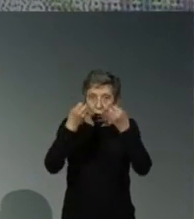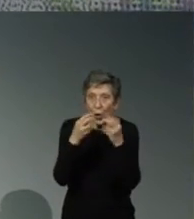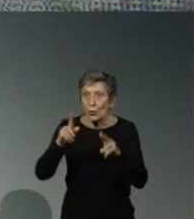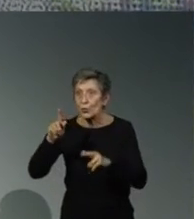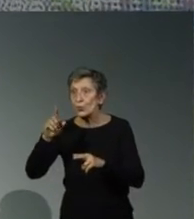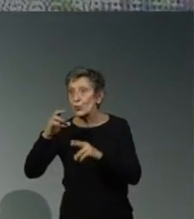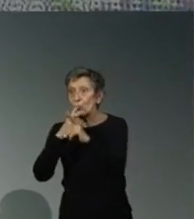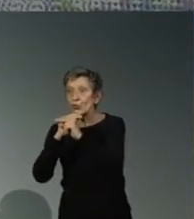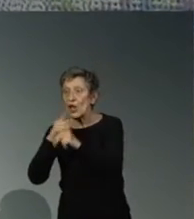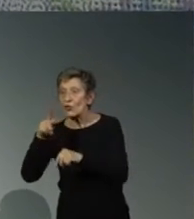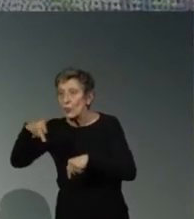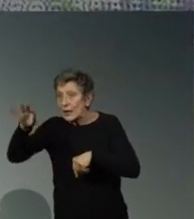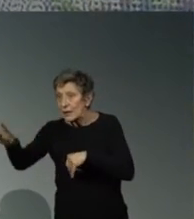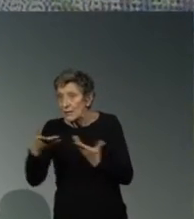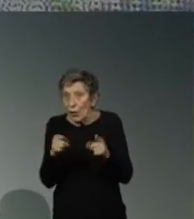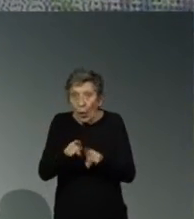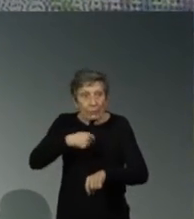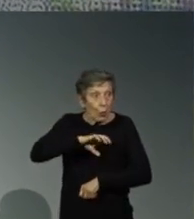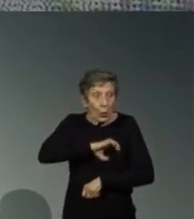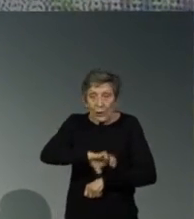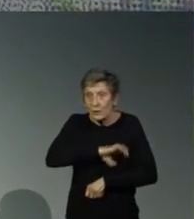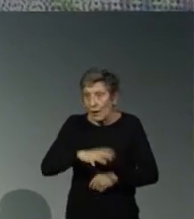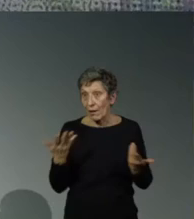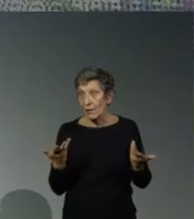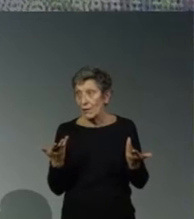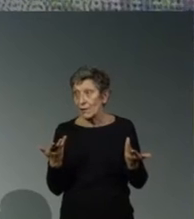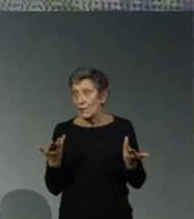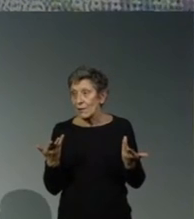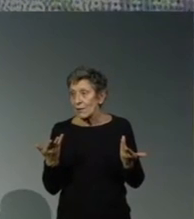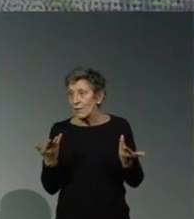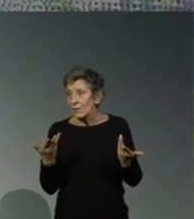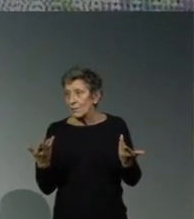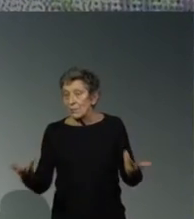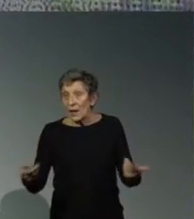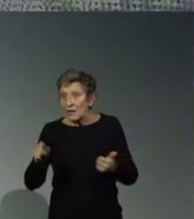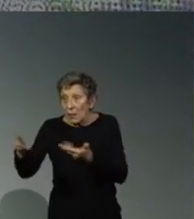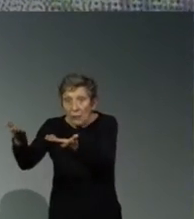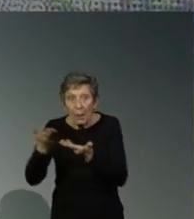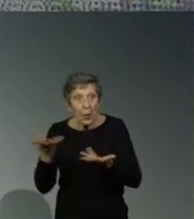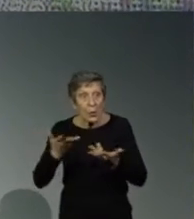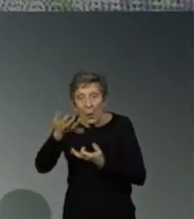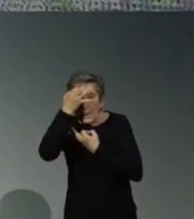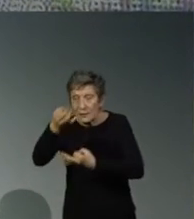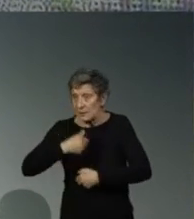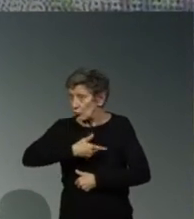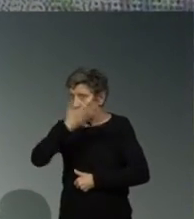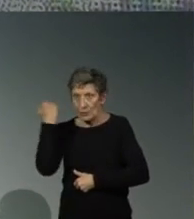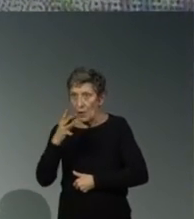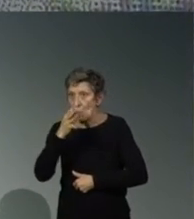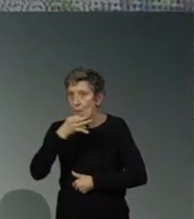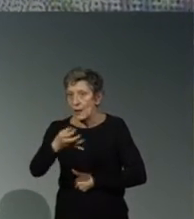ne saurais pas exactement où ça. Enfin, quels sont les apports finaux de ça. Mais en ce qui me